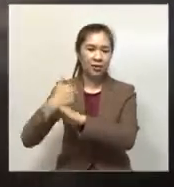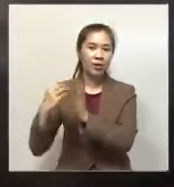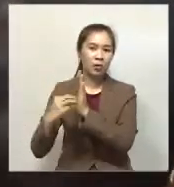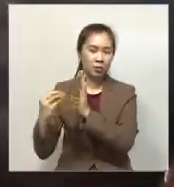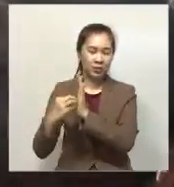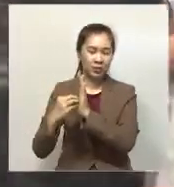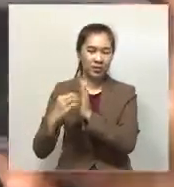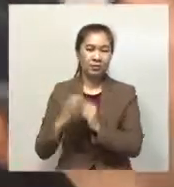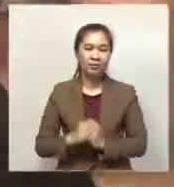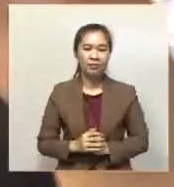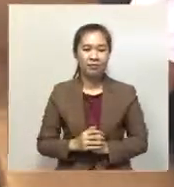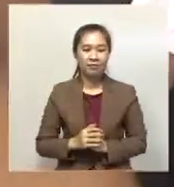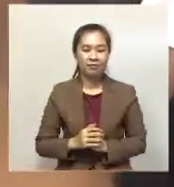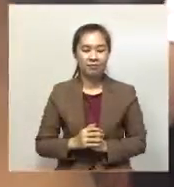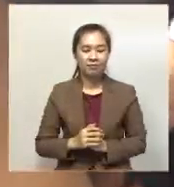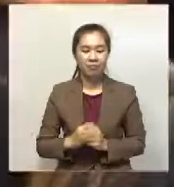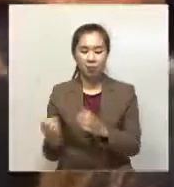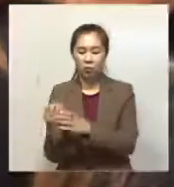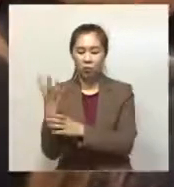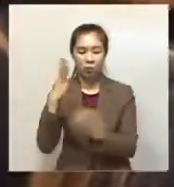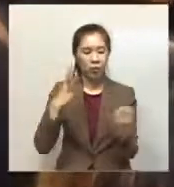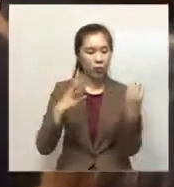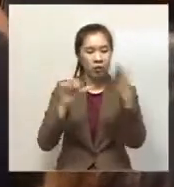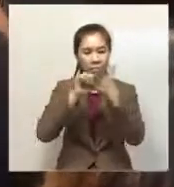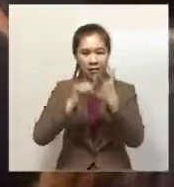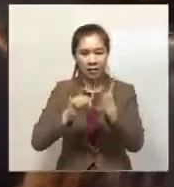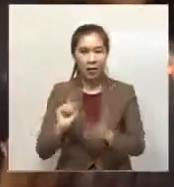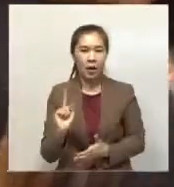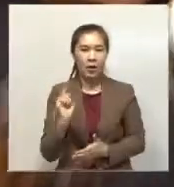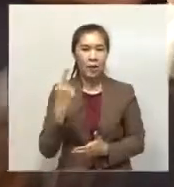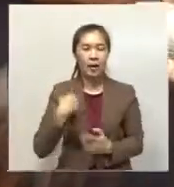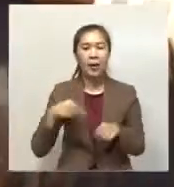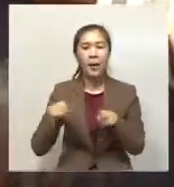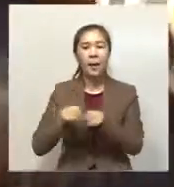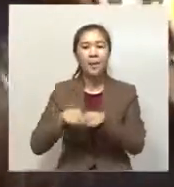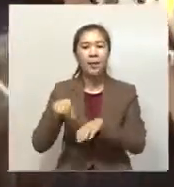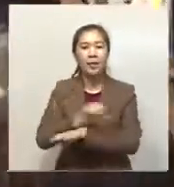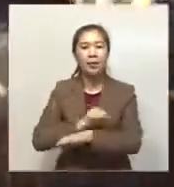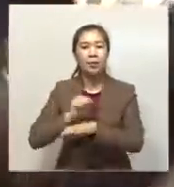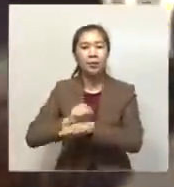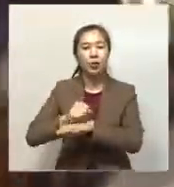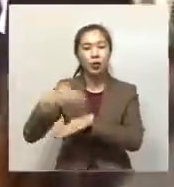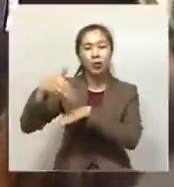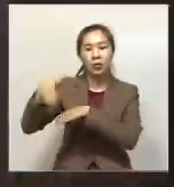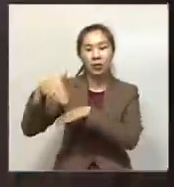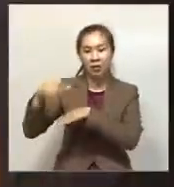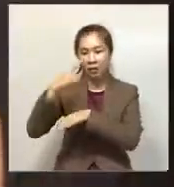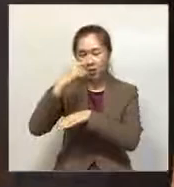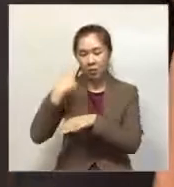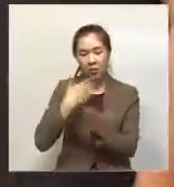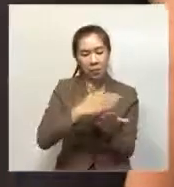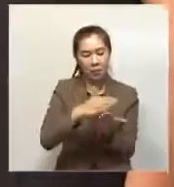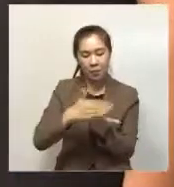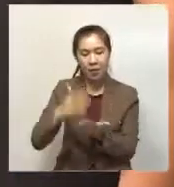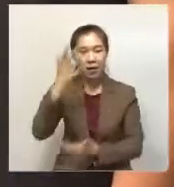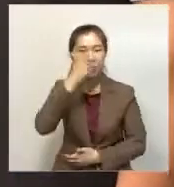หานครปรับปรุงภูมิทัศน์ภายในสวนลุมพินีใหม่ให้เหมือนกับสวนของต่างประเทศและแบ่งสัดส่วนให้เกิดความสวยง